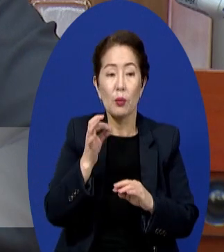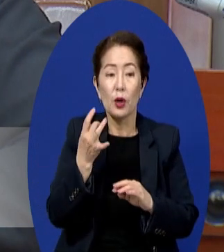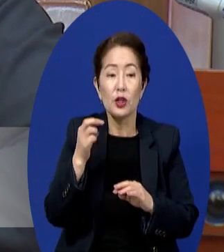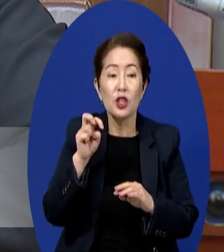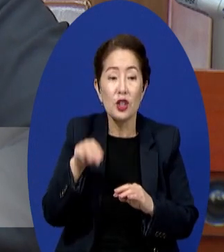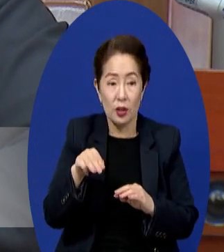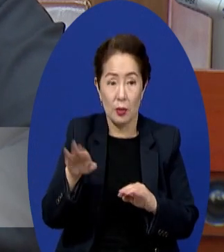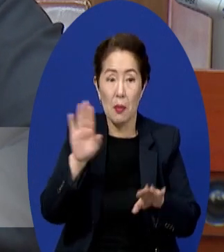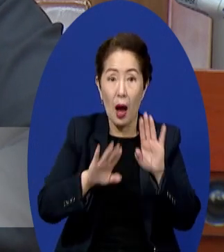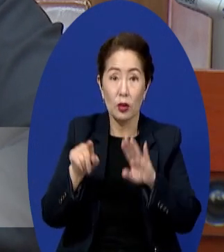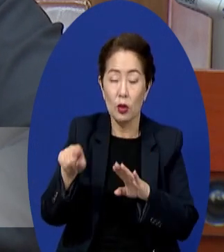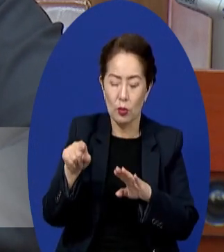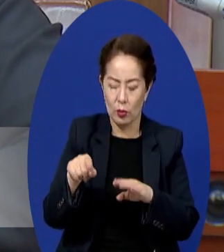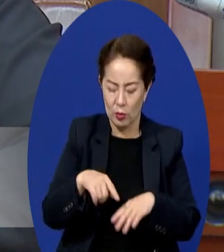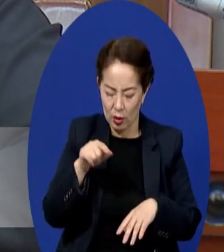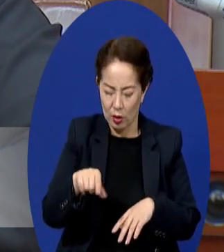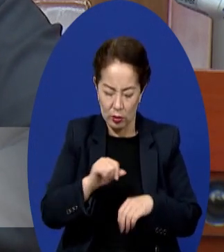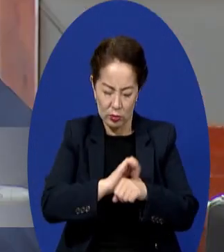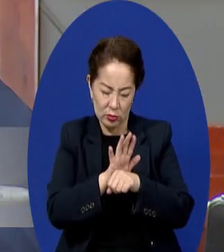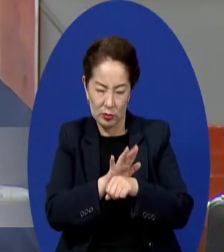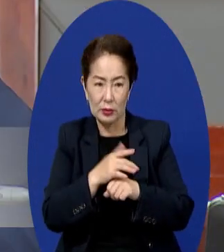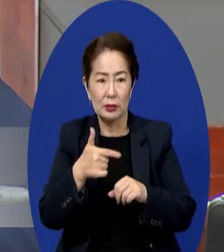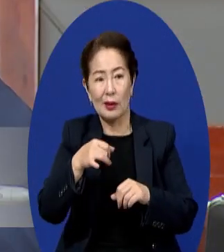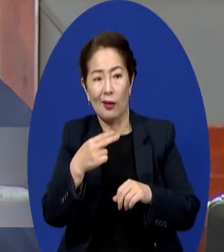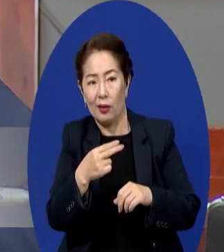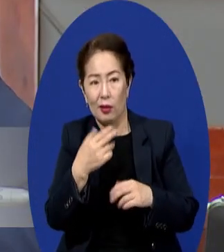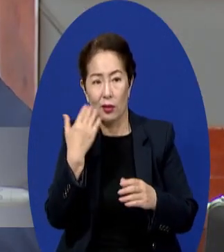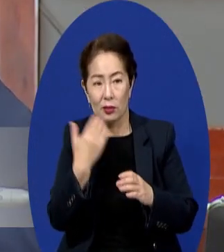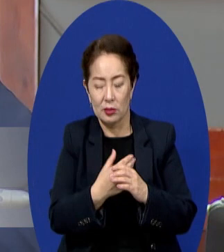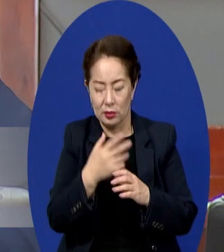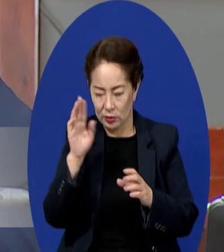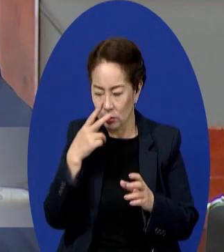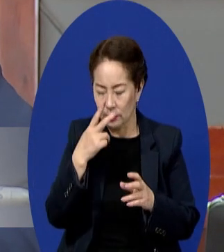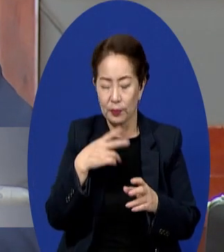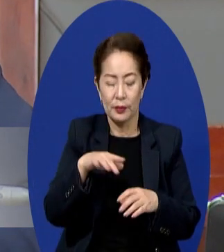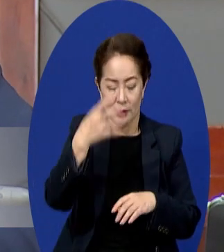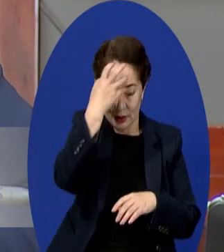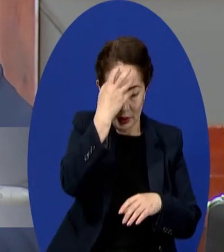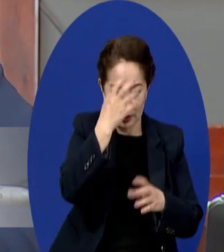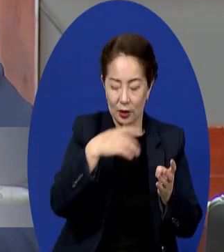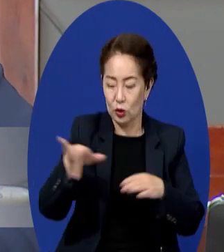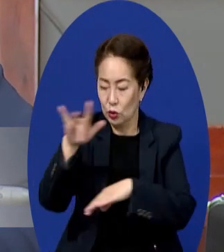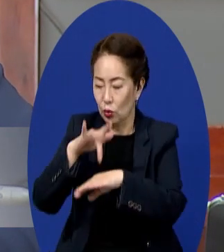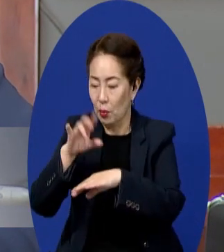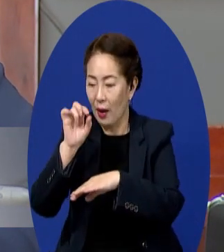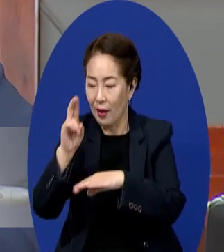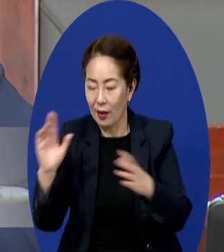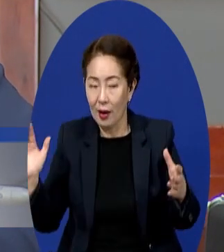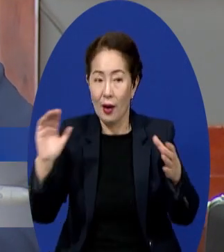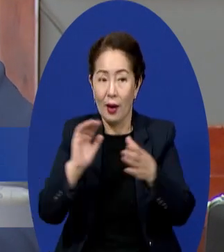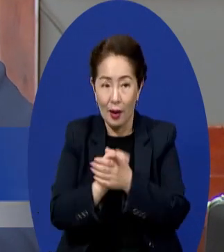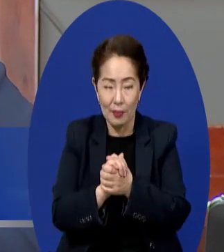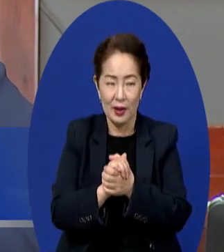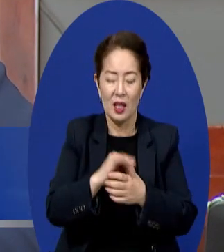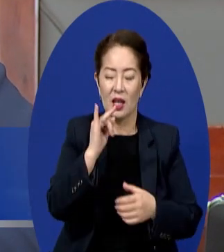гацалт болж байгаа үед илүү тодорхой харагдчихсан гэсэн үг. Засгийн газрын зүгээс төв банкны зүгээс хамтраад энэ инфляцийг нам дур байлгах, буцаагаад